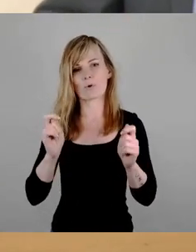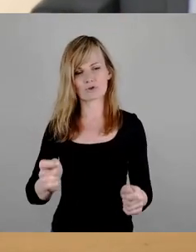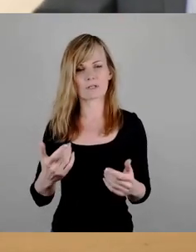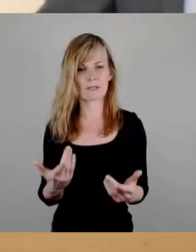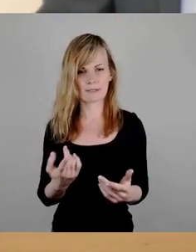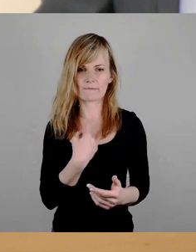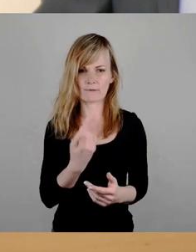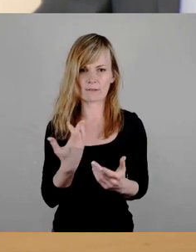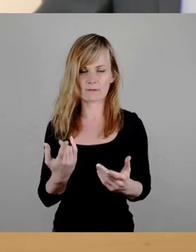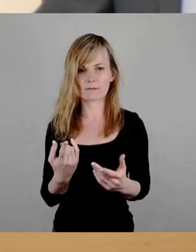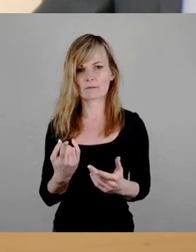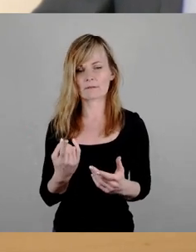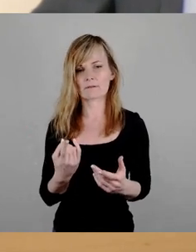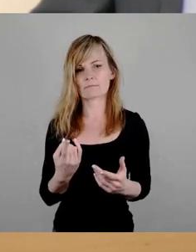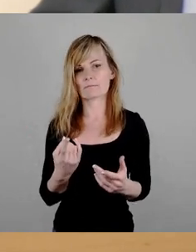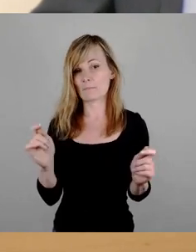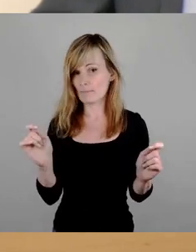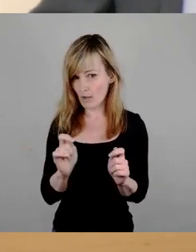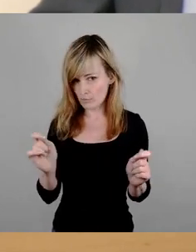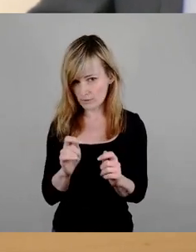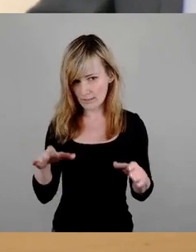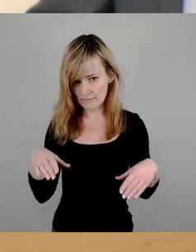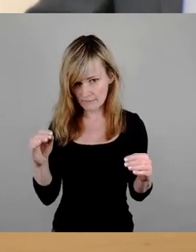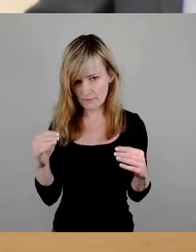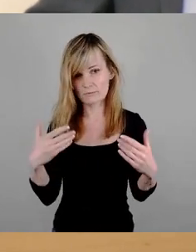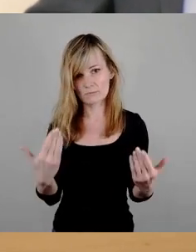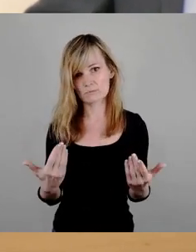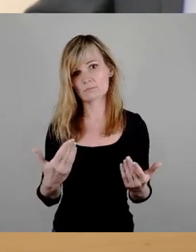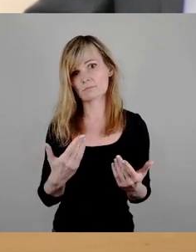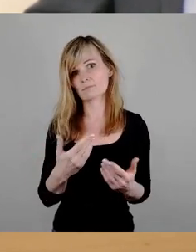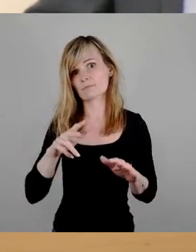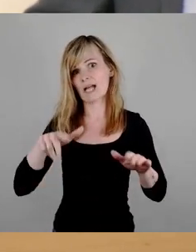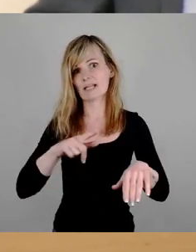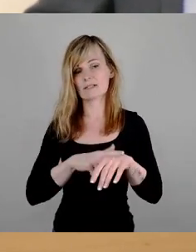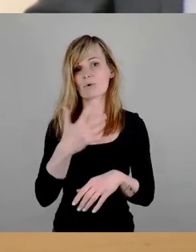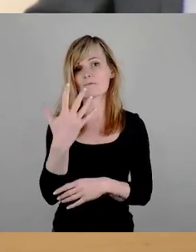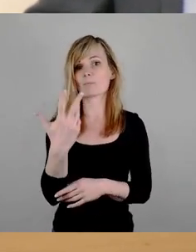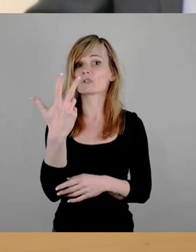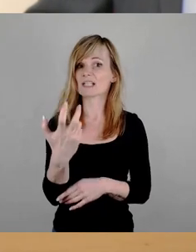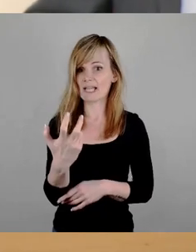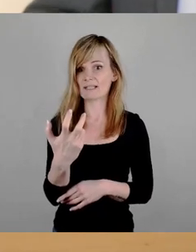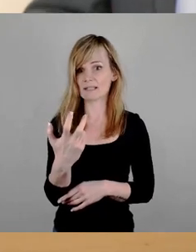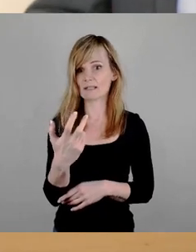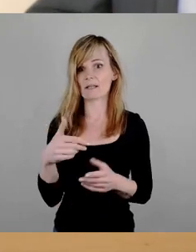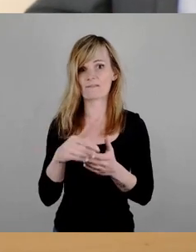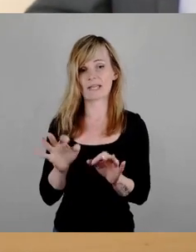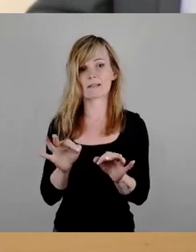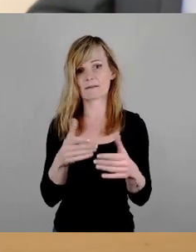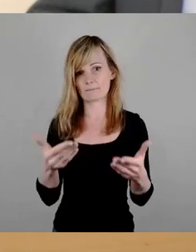wir in unsere Pause eintreten und um 18:35 Uhr dann mit der Sitzung fortsetzen.